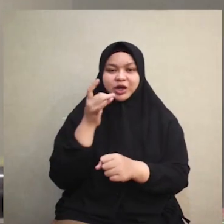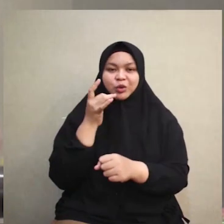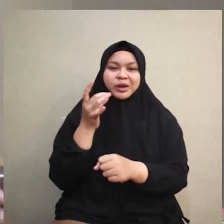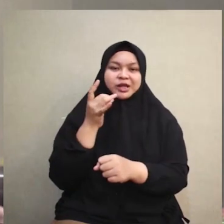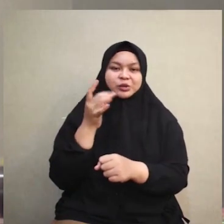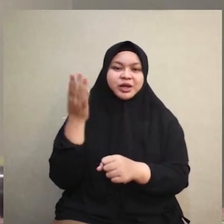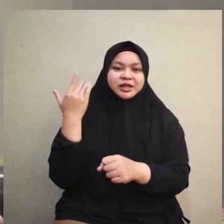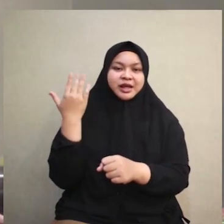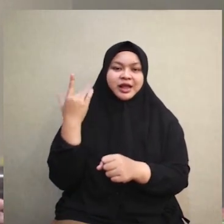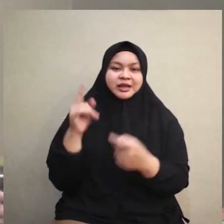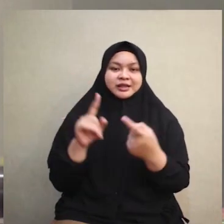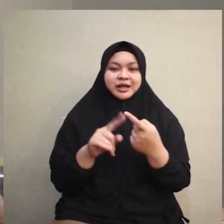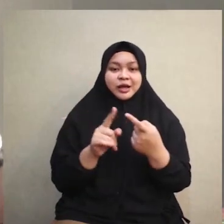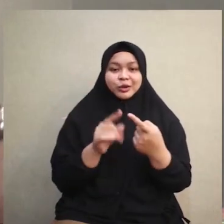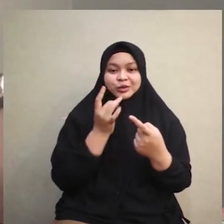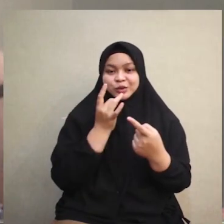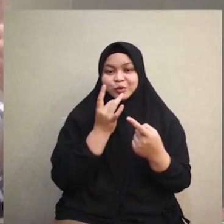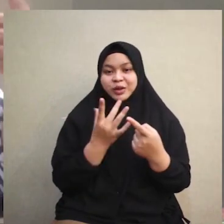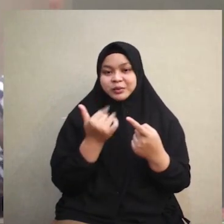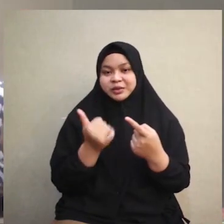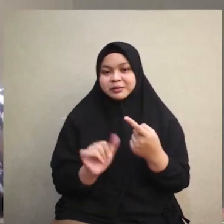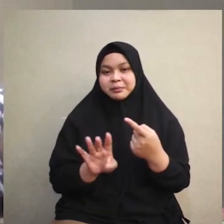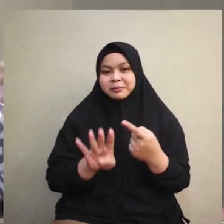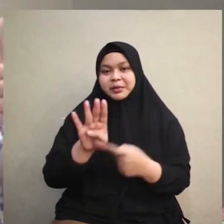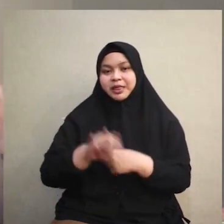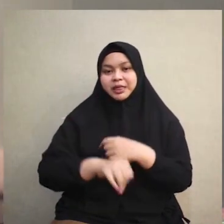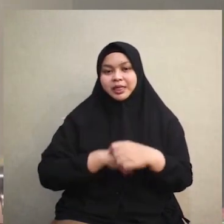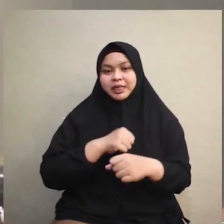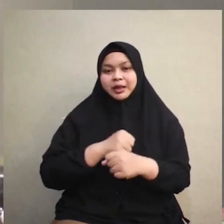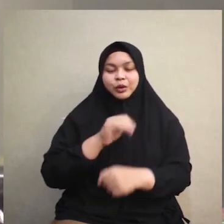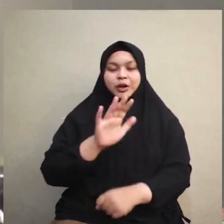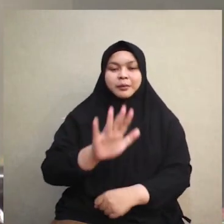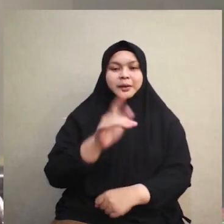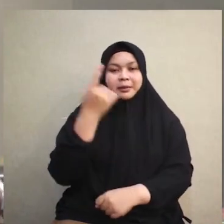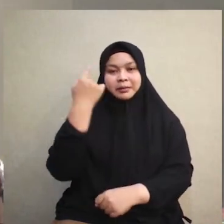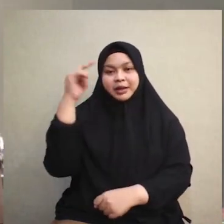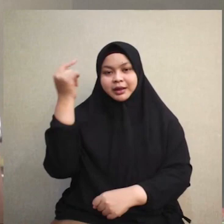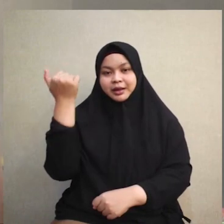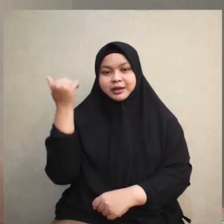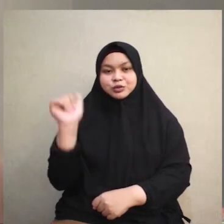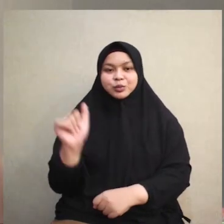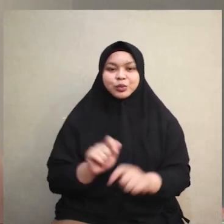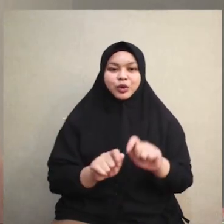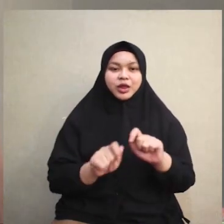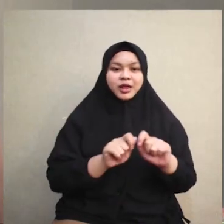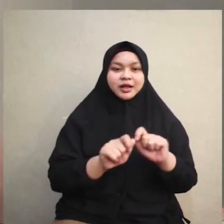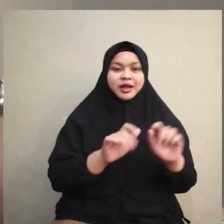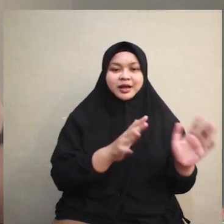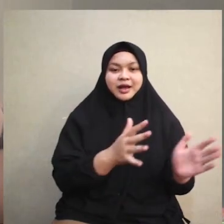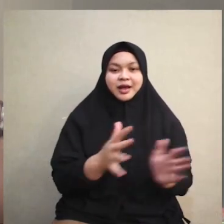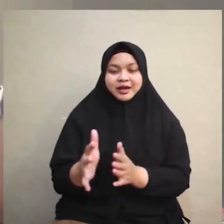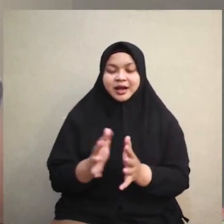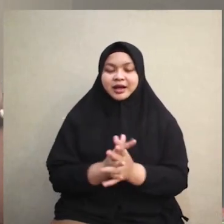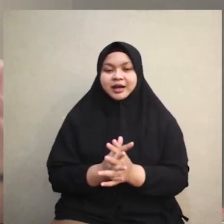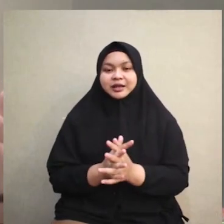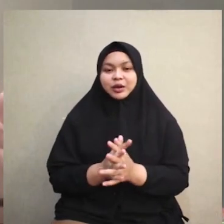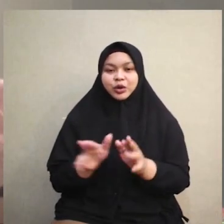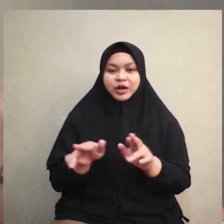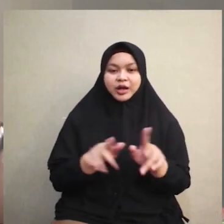kan salah satu rekomendasi untuk 4 tahun kedepan gitu pemerintah kan harus bikin semacam plan of action yang lebih